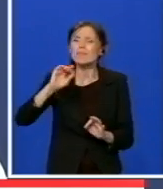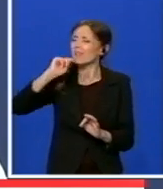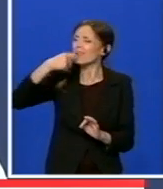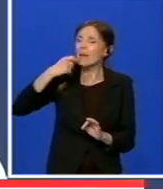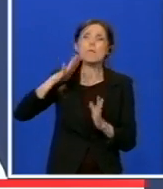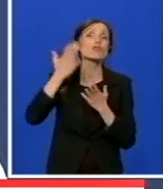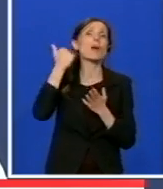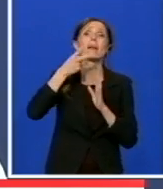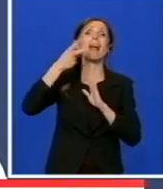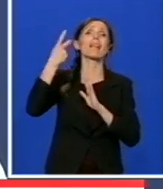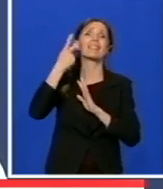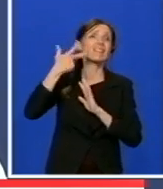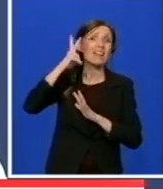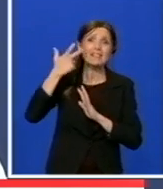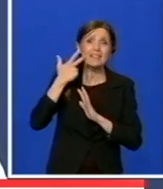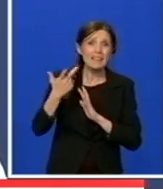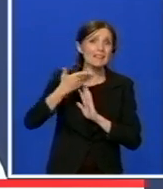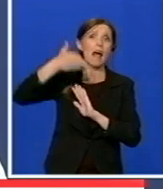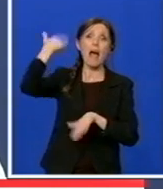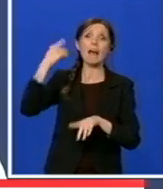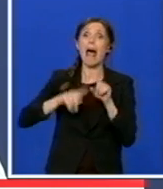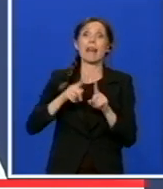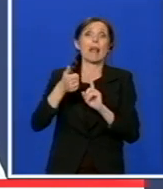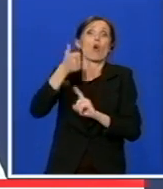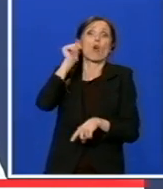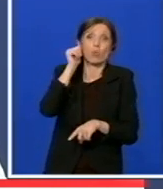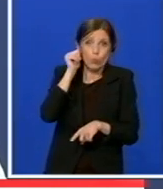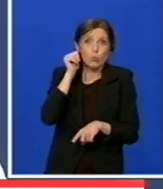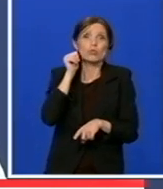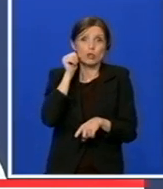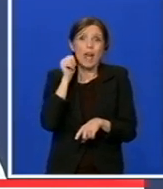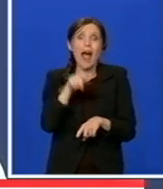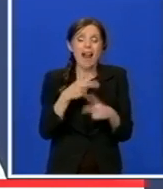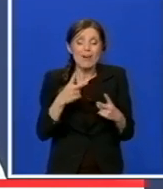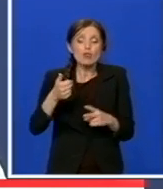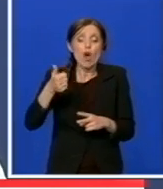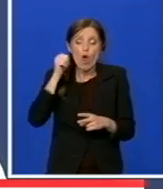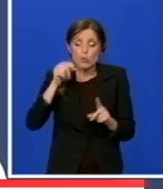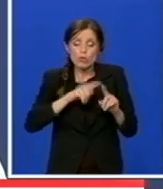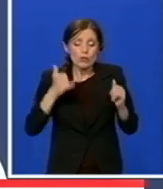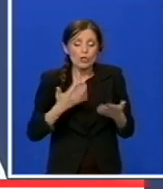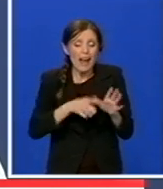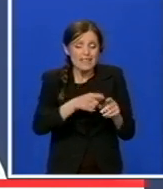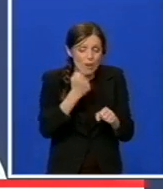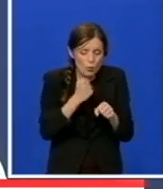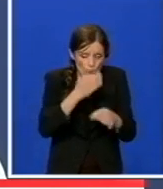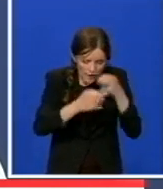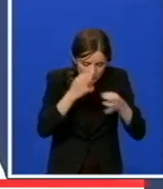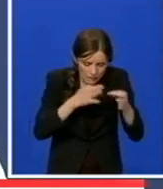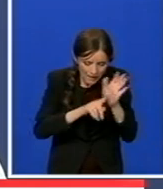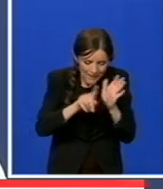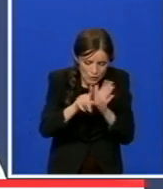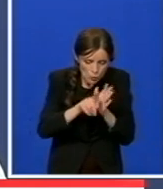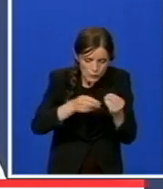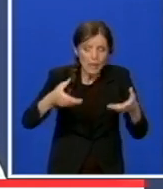toku jučerašnjeg dana, tako da u pravu ste kada je u pitanju ta vremenska distribucija, to su